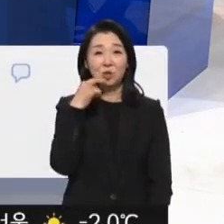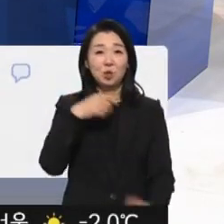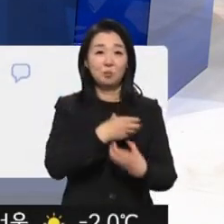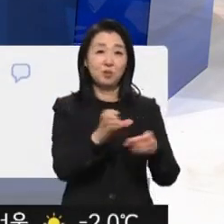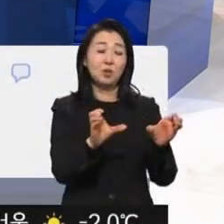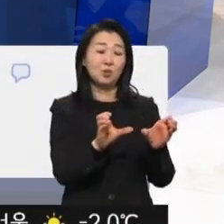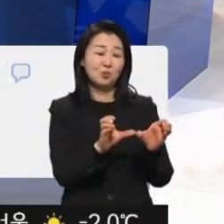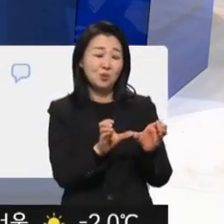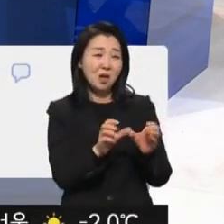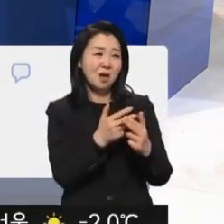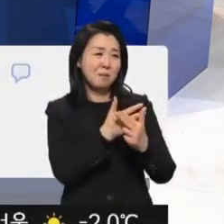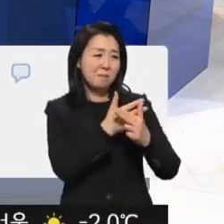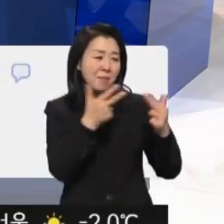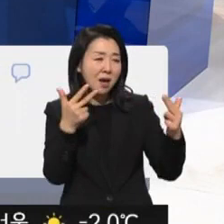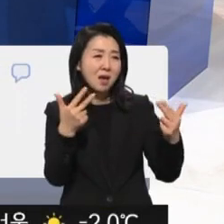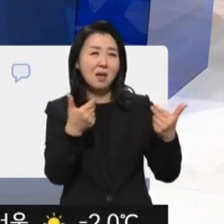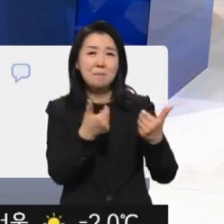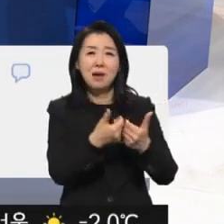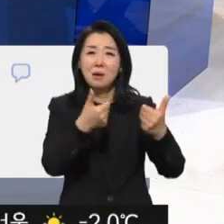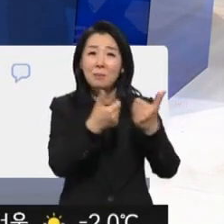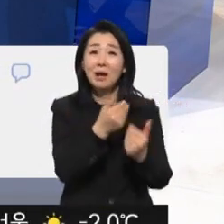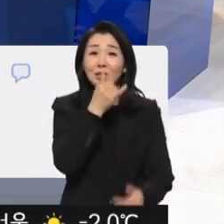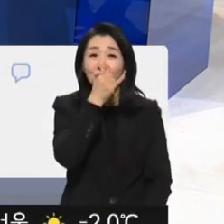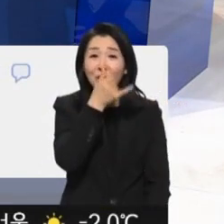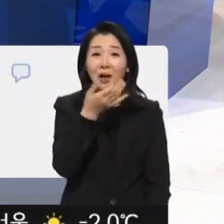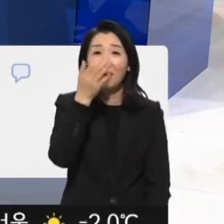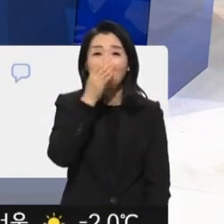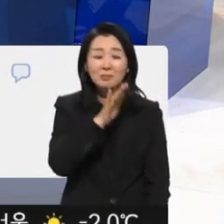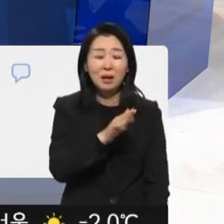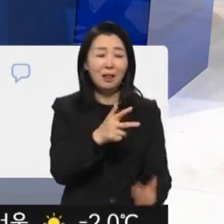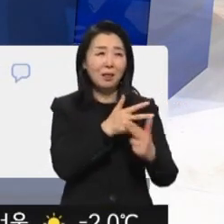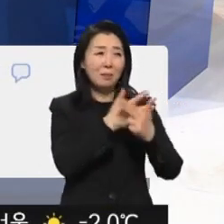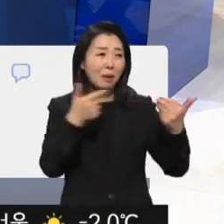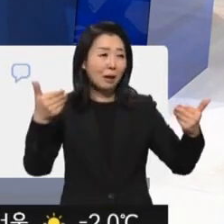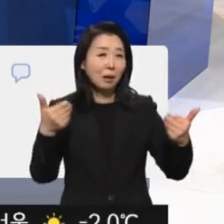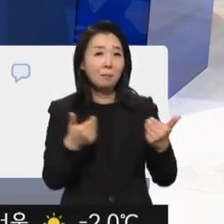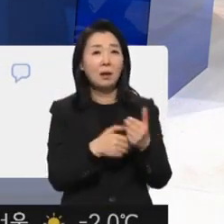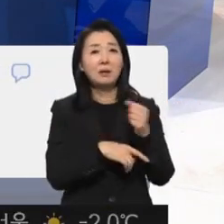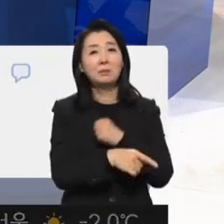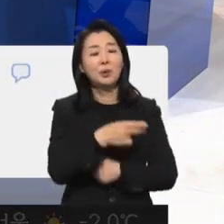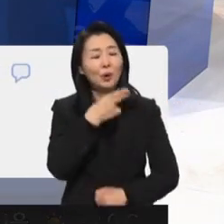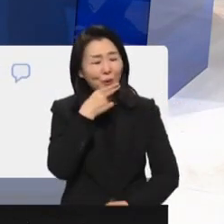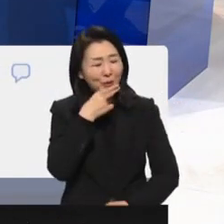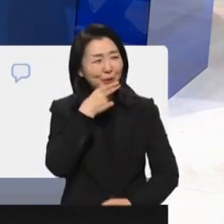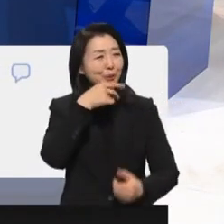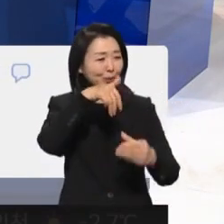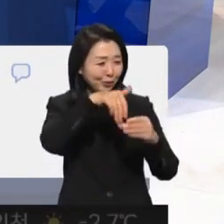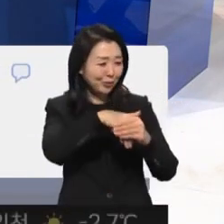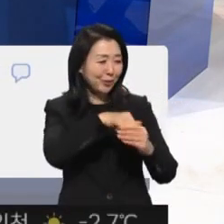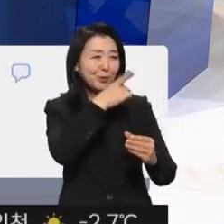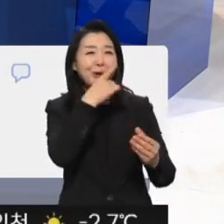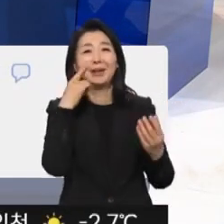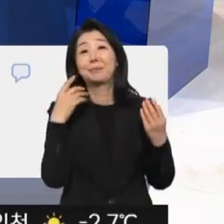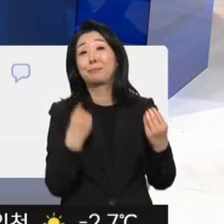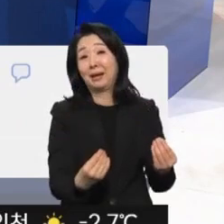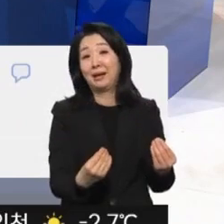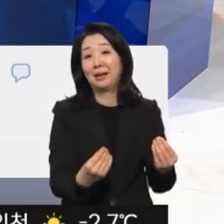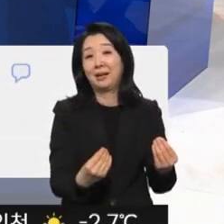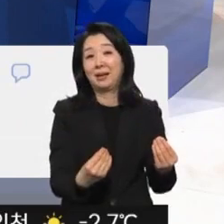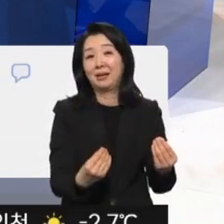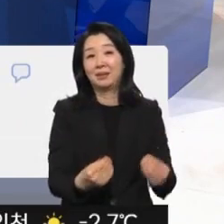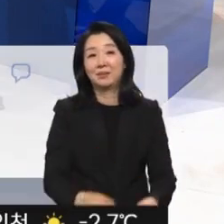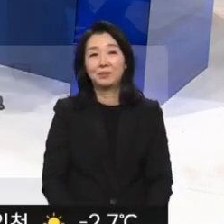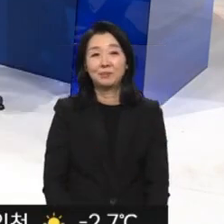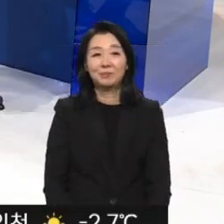민주당에 반명한다고 하지만 얼마나 반명이 의미가 없는지도 오늘 투표로 확인된 거지라고 하셨습니다.